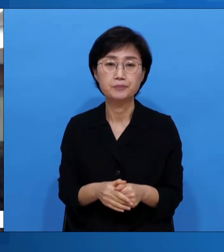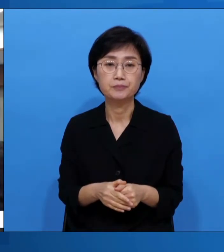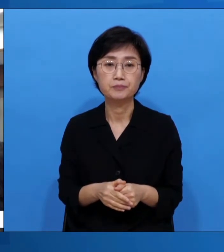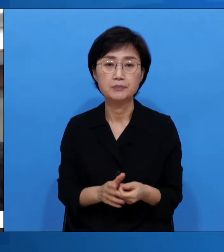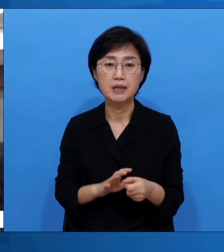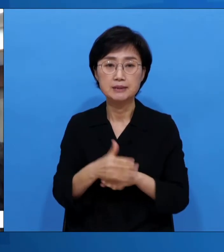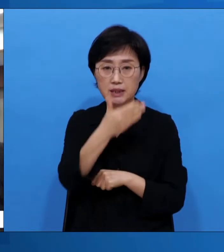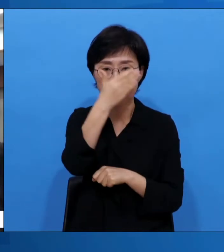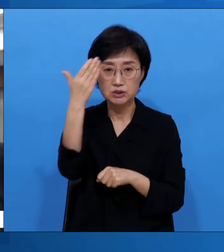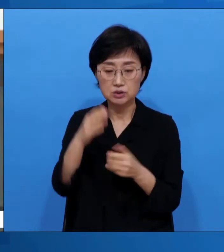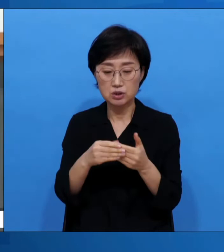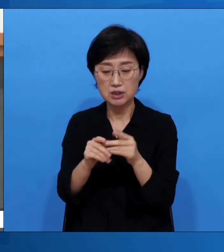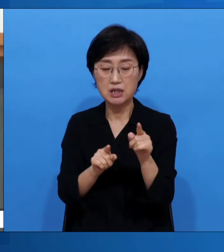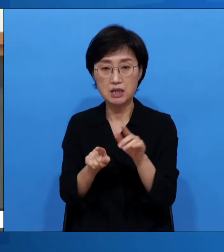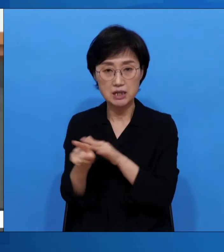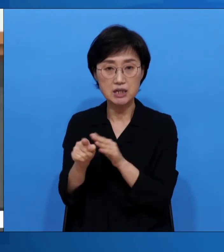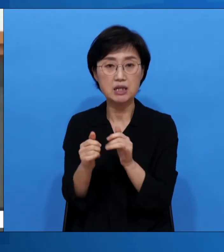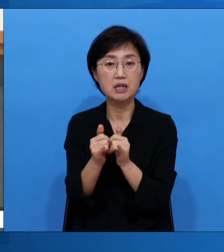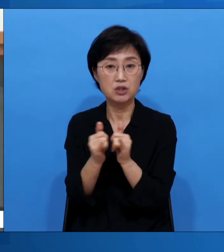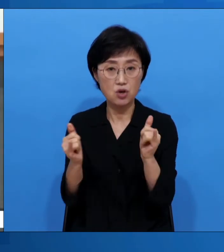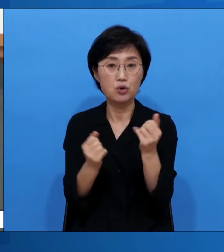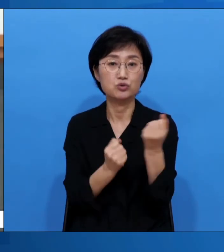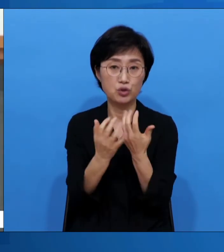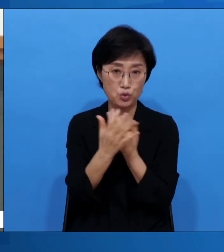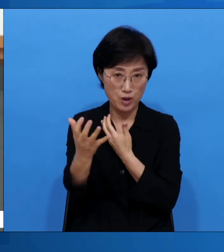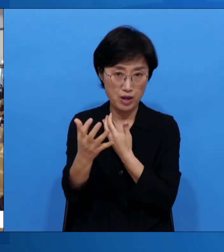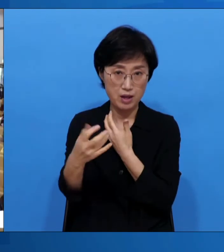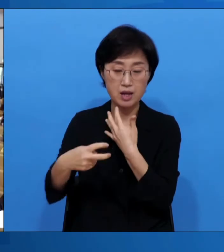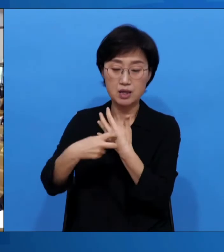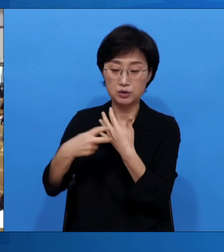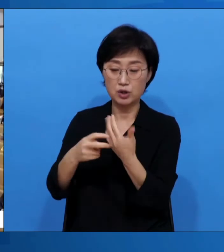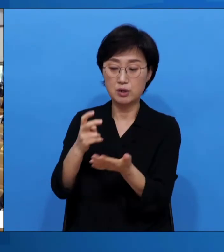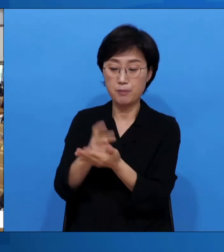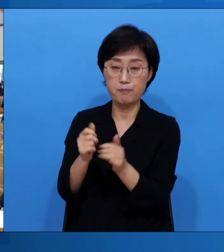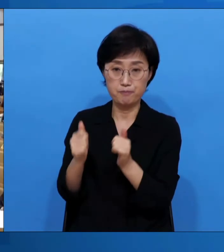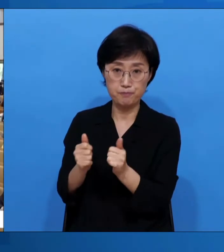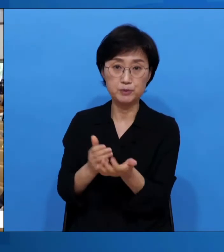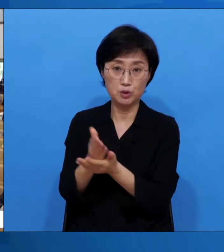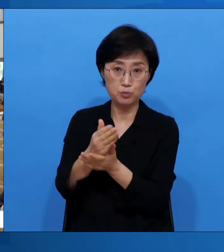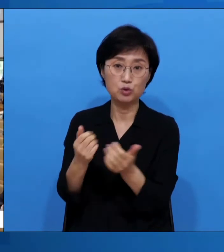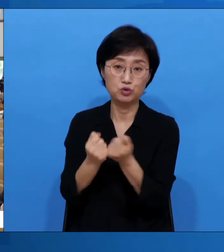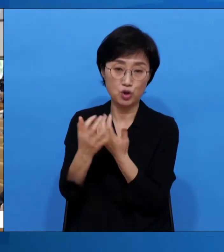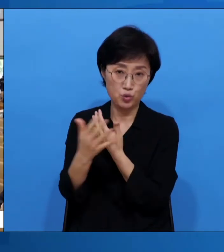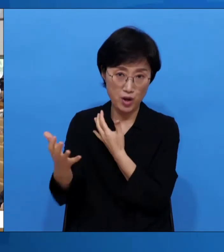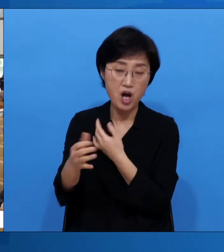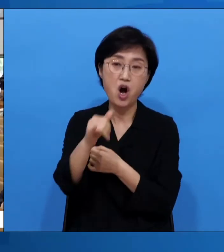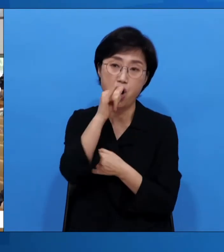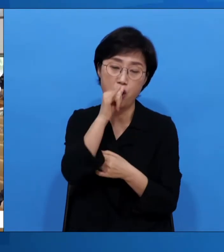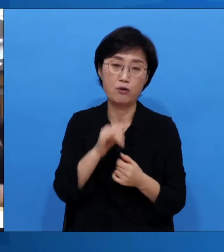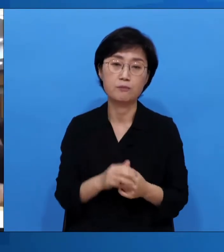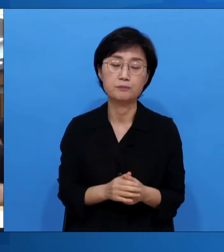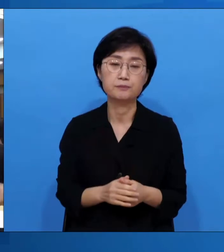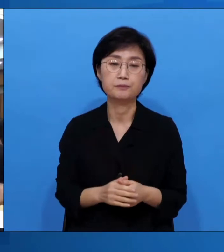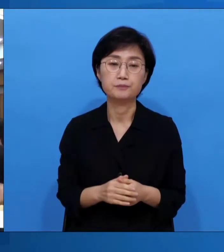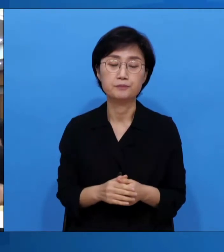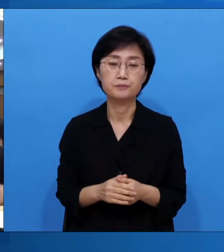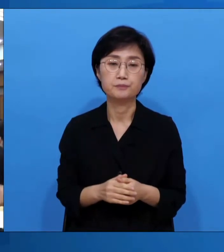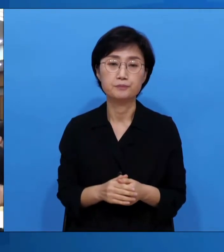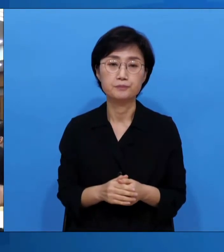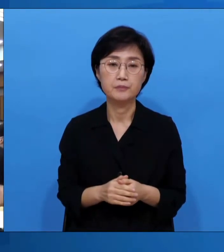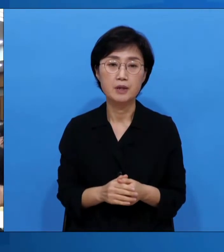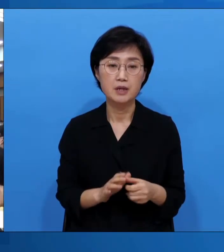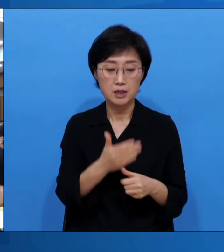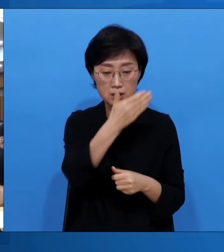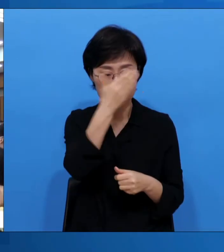세계 청년 리더 수련회와 세계 의료인 법조인 수련회가 지난 1일 덕평 RUTC에서 열렸습니다. 먼저